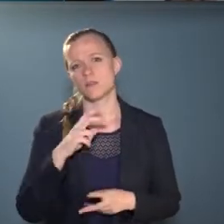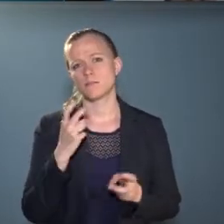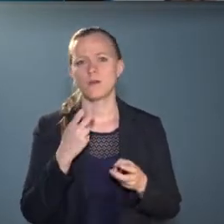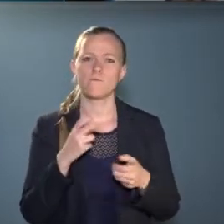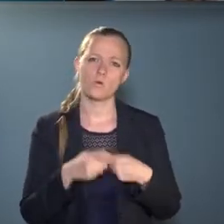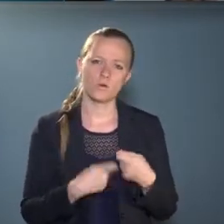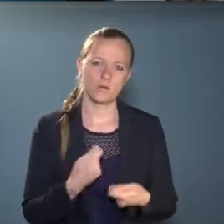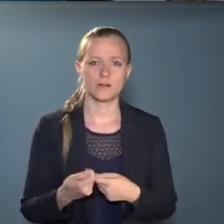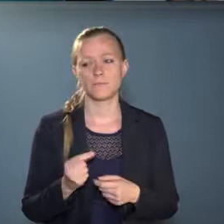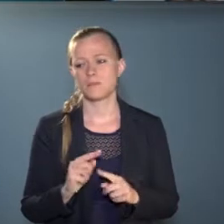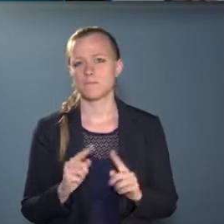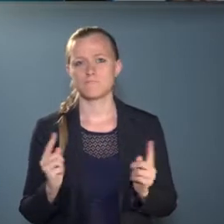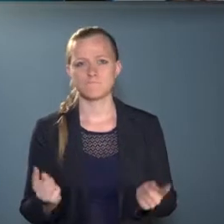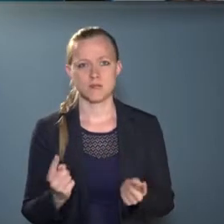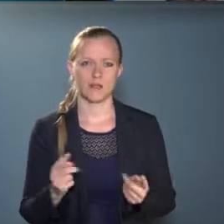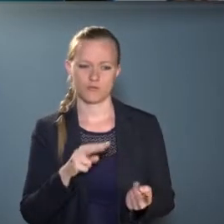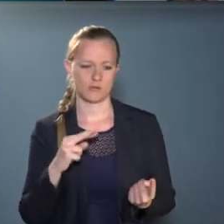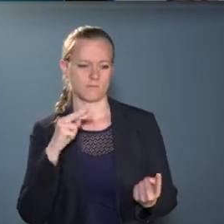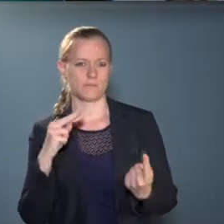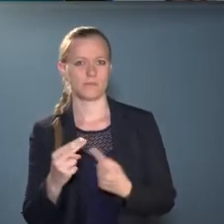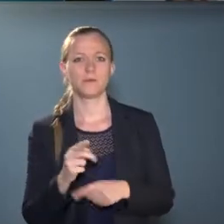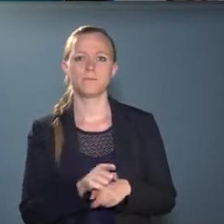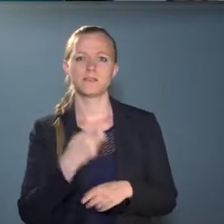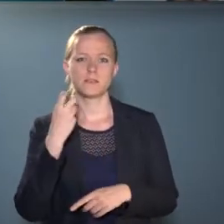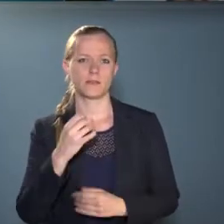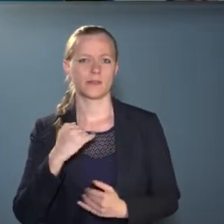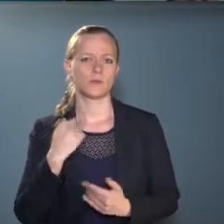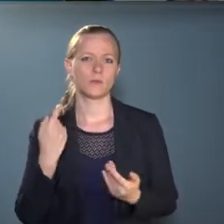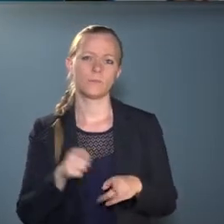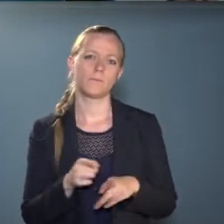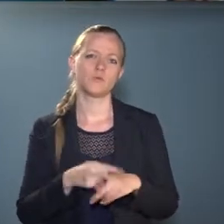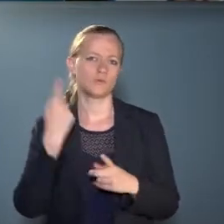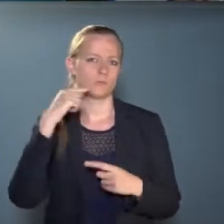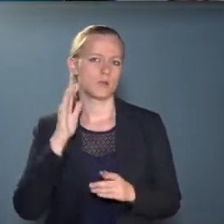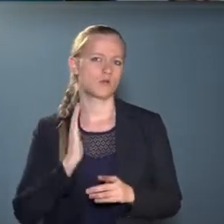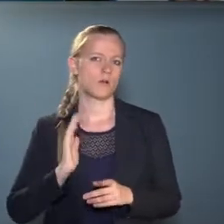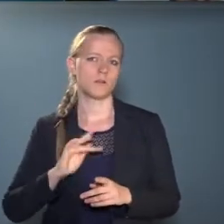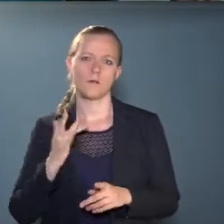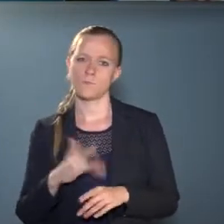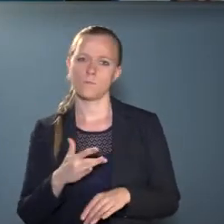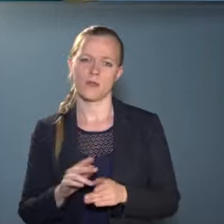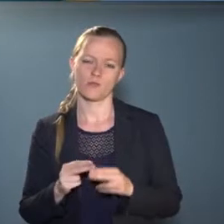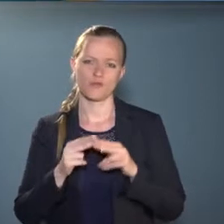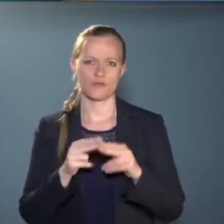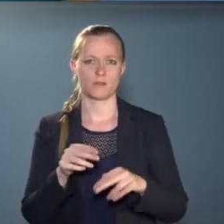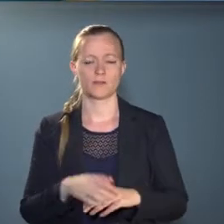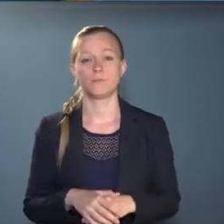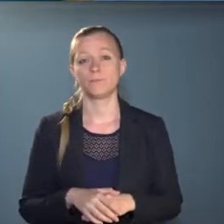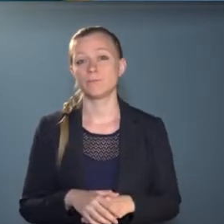foglalkozik, mi egy picit másik sapkában egyrészt mind szakértői, mind pedig tudományos oldalról próbáljuk elősegíteni.